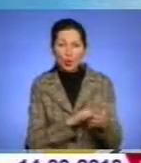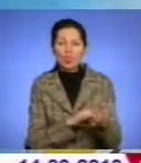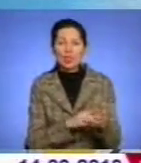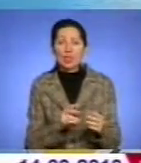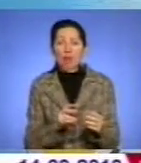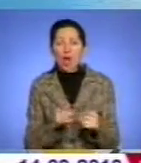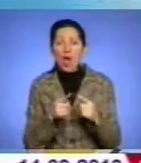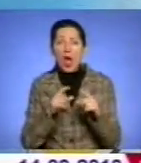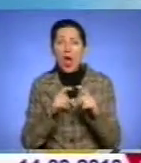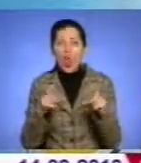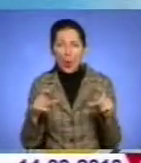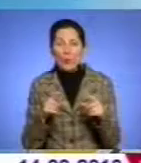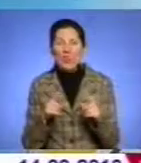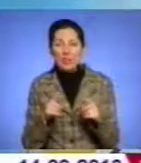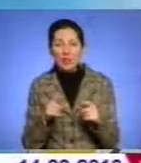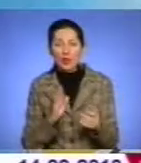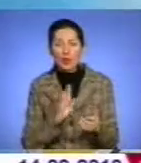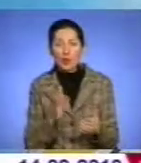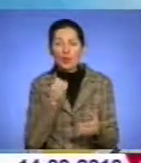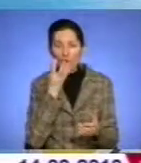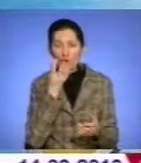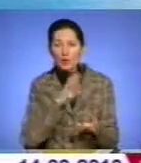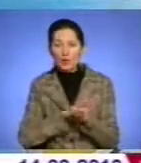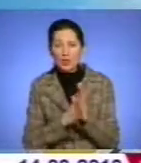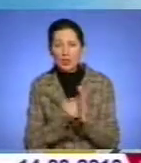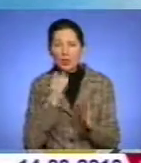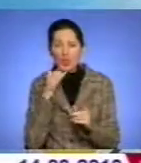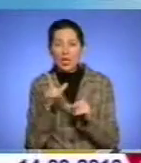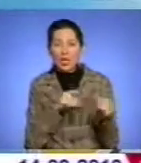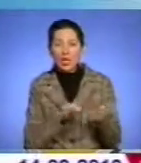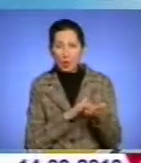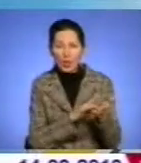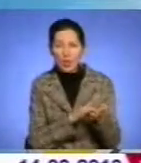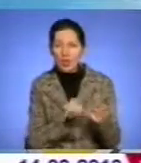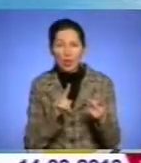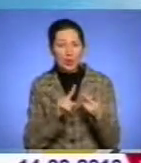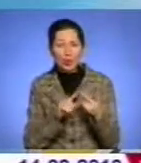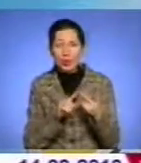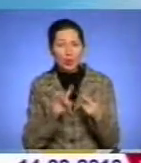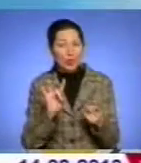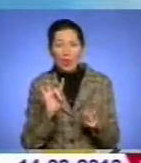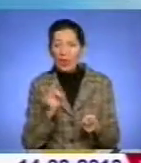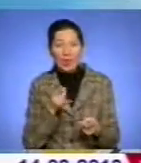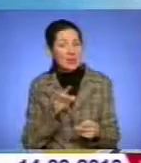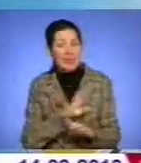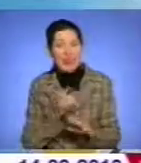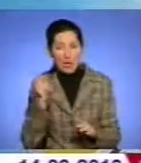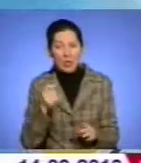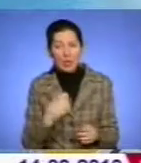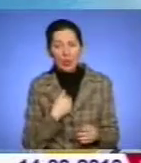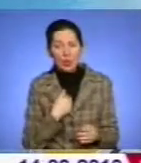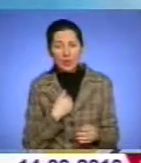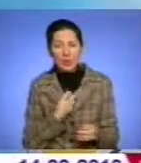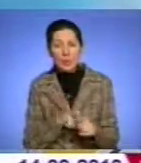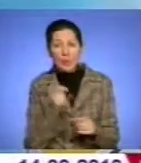були в хорошому стані. Тому що, коли їде турист, він другий раз до нас не приїде. І ми сьогодні, це перше завдання нашого управління з питань